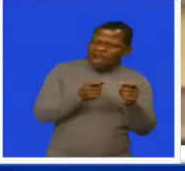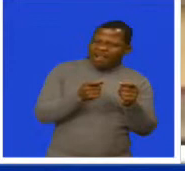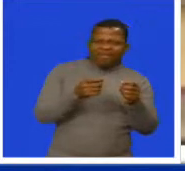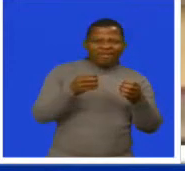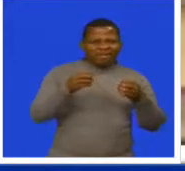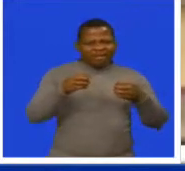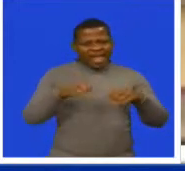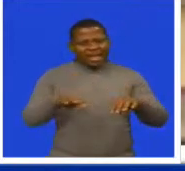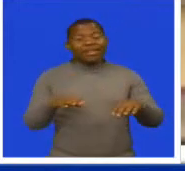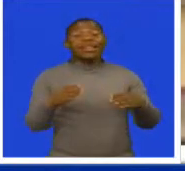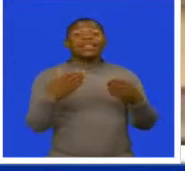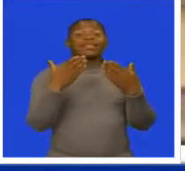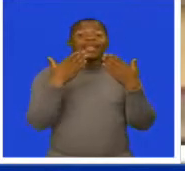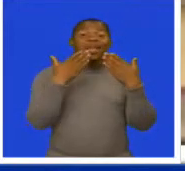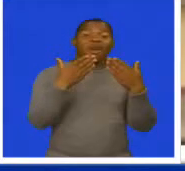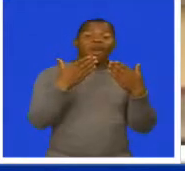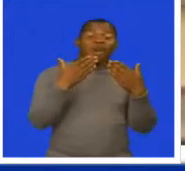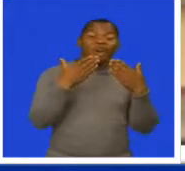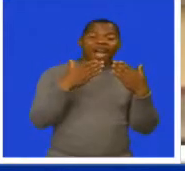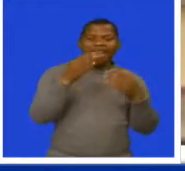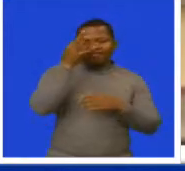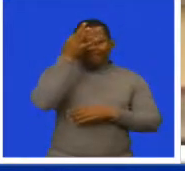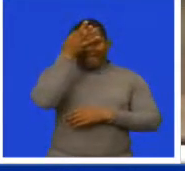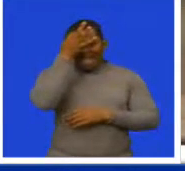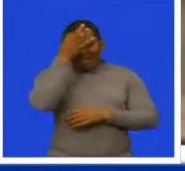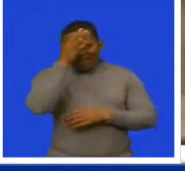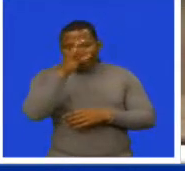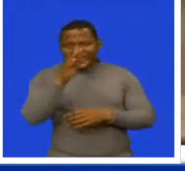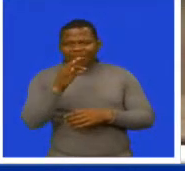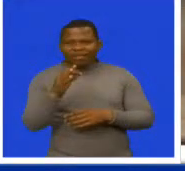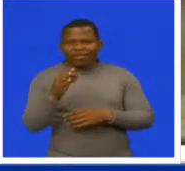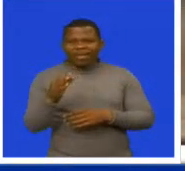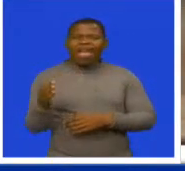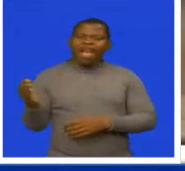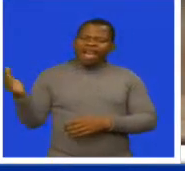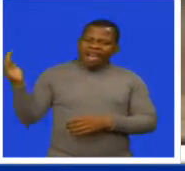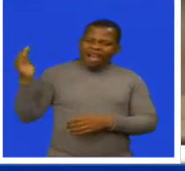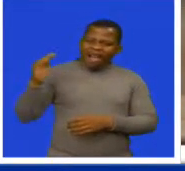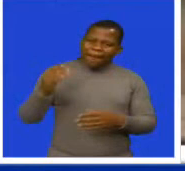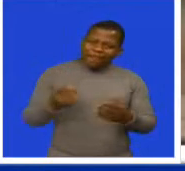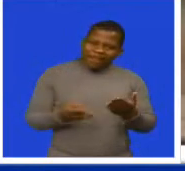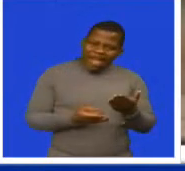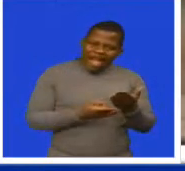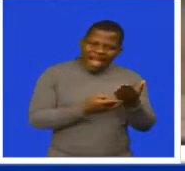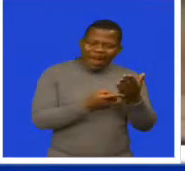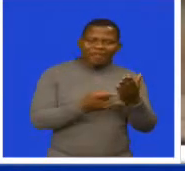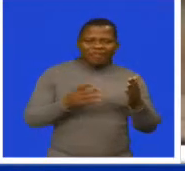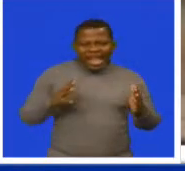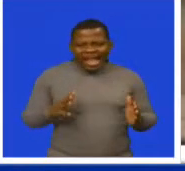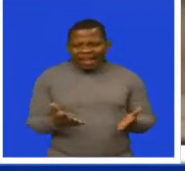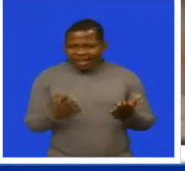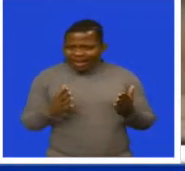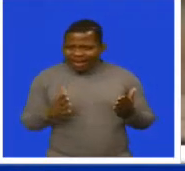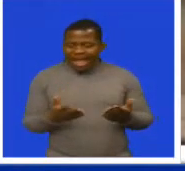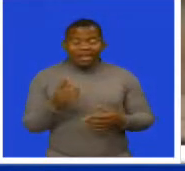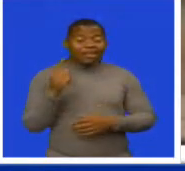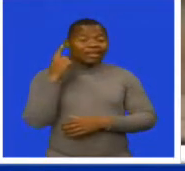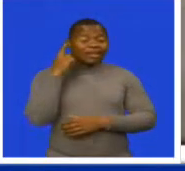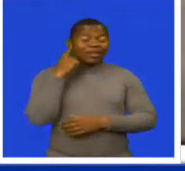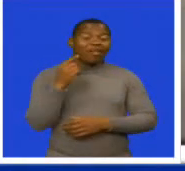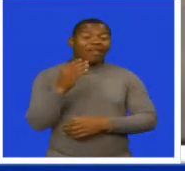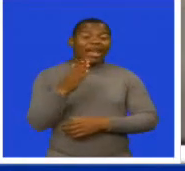lokuthi sibete nesiphofane sito sihlobise bosomabhizinisi kule ndzawo babongile lokuthi le ndzawo